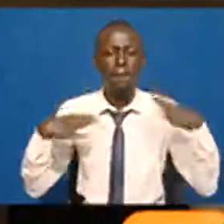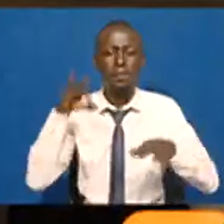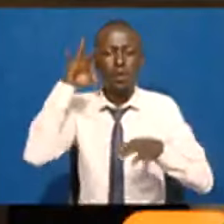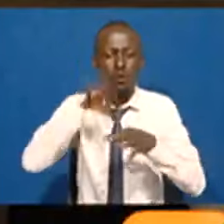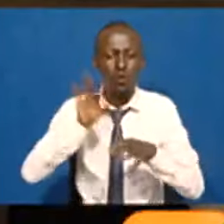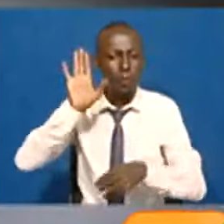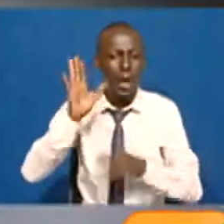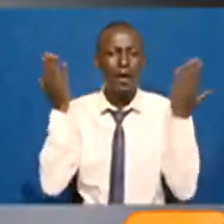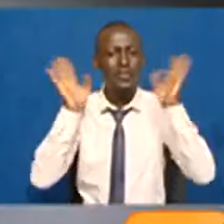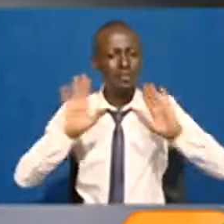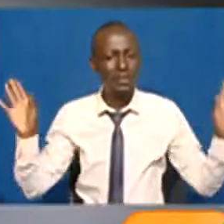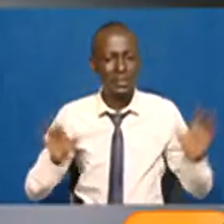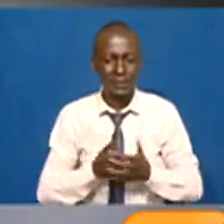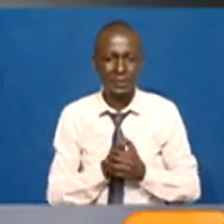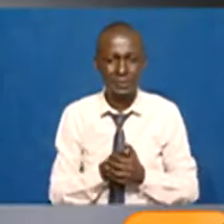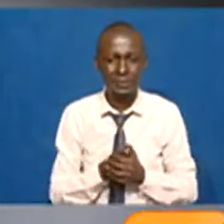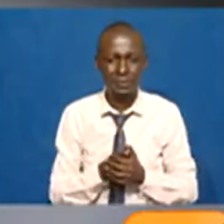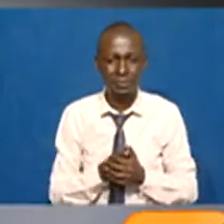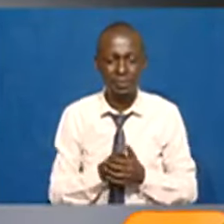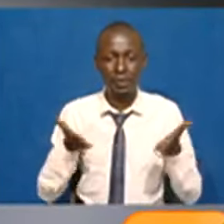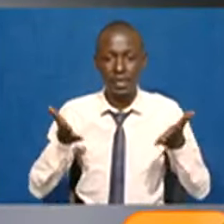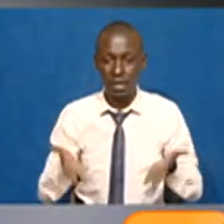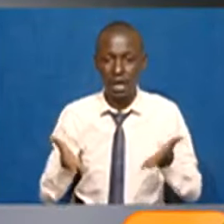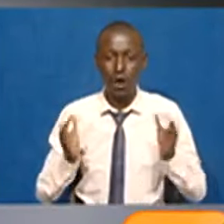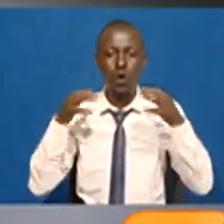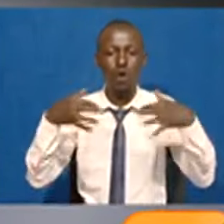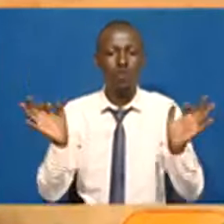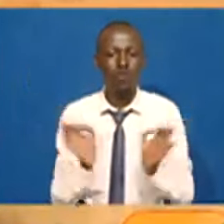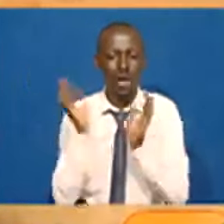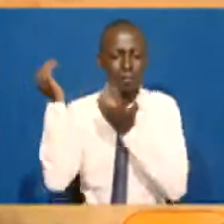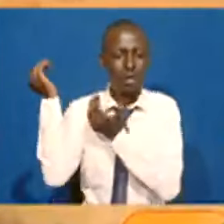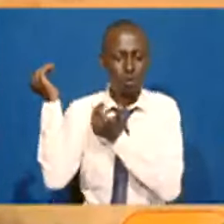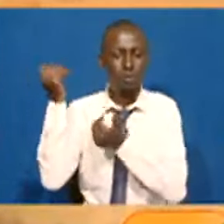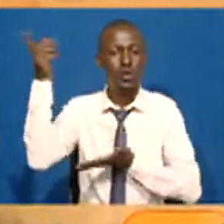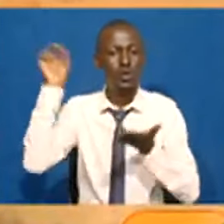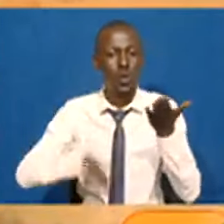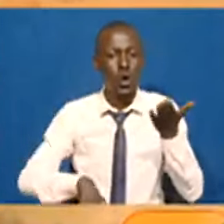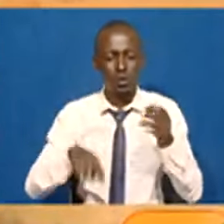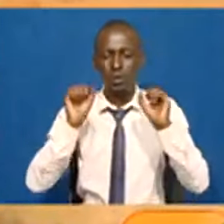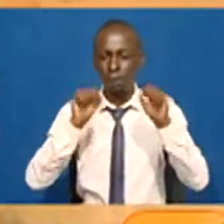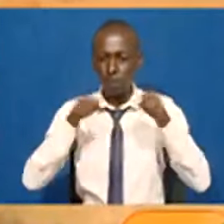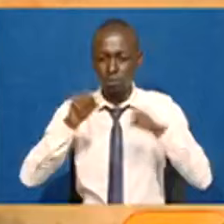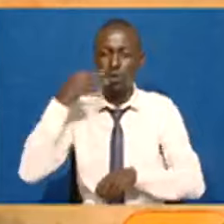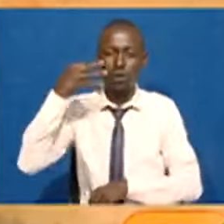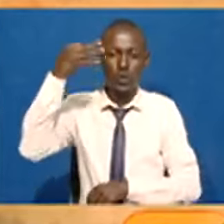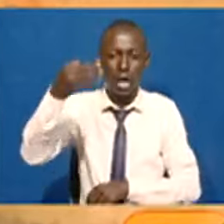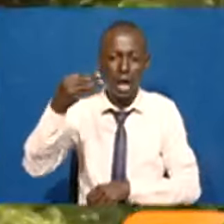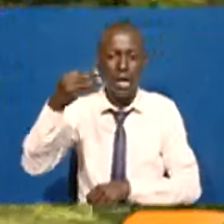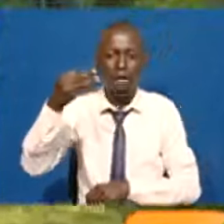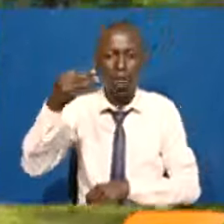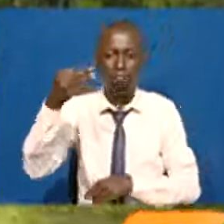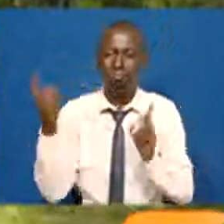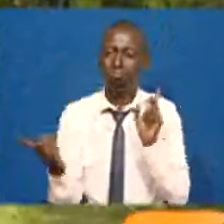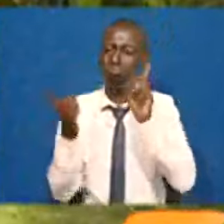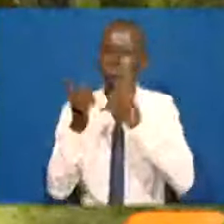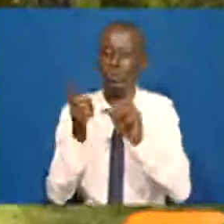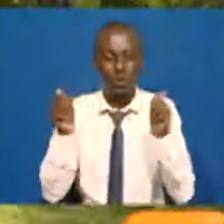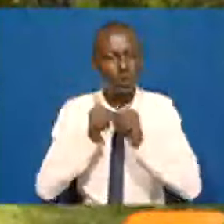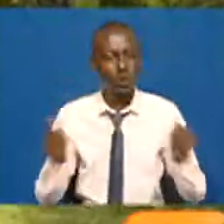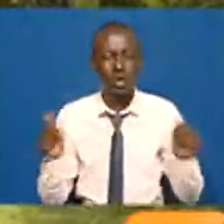it in. Kwa sasa, matumaini ya familia hii ni kuwa ipo siku watampata Frank akiwa salama